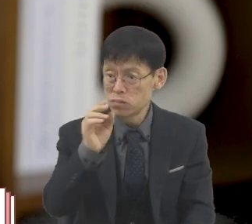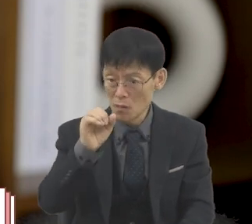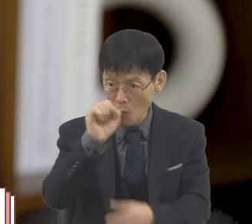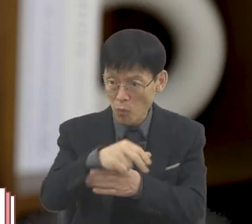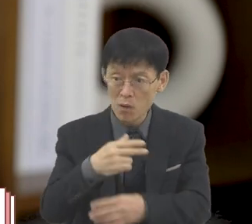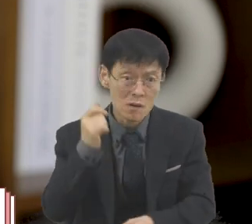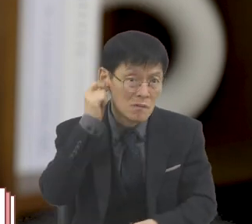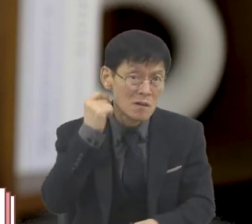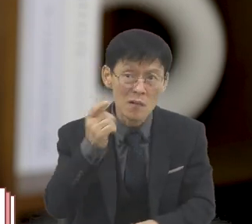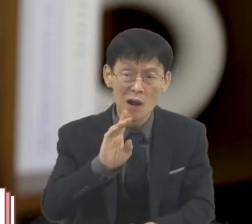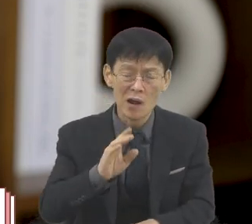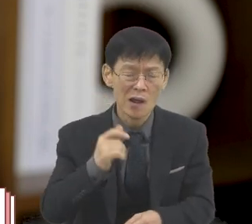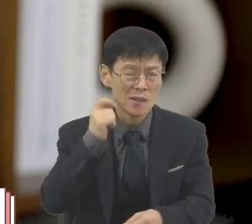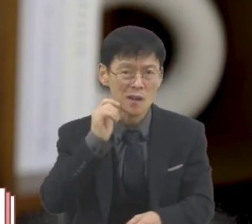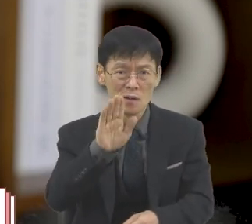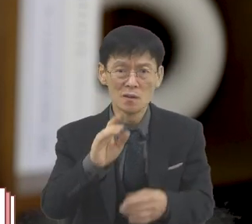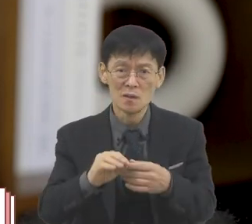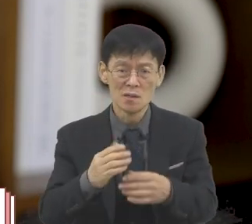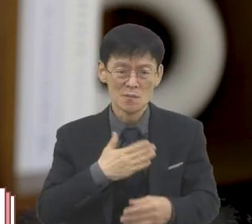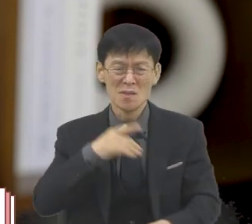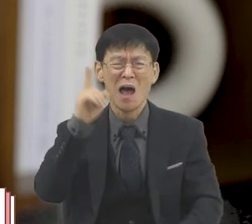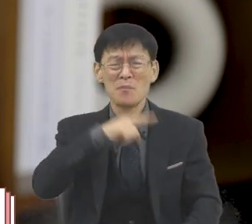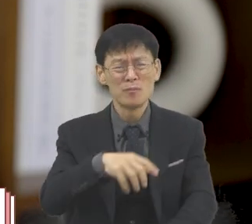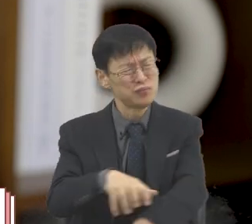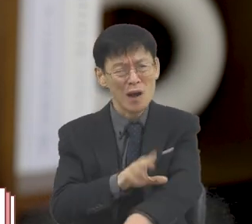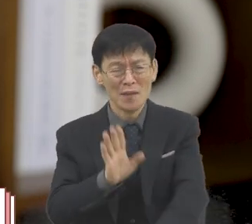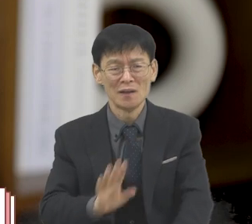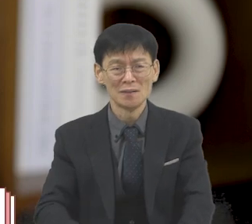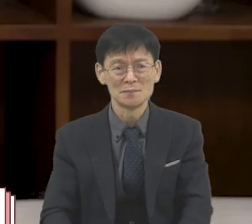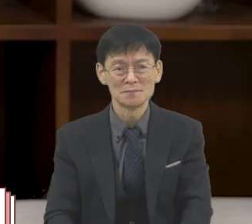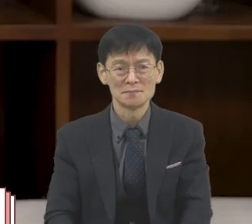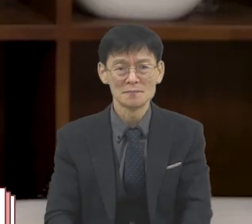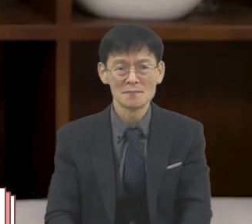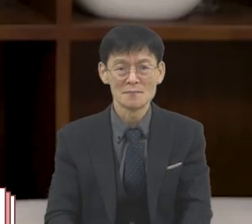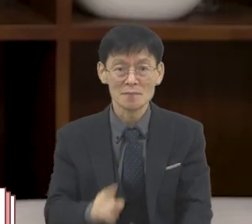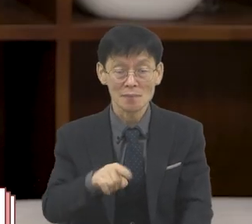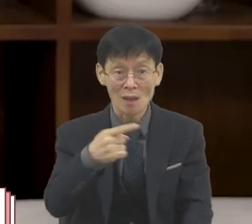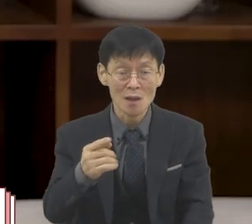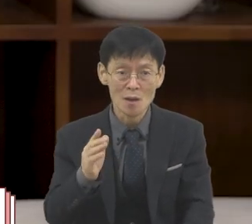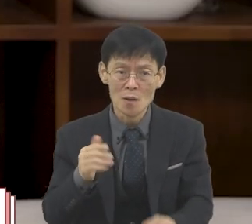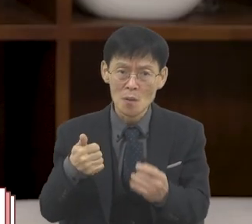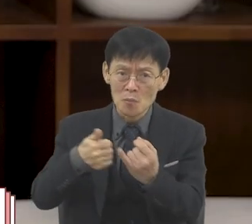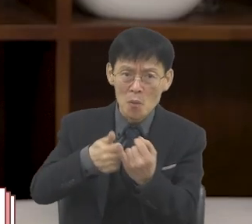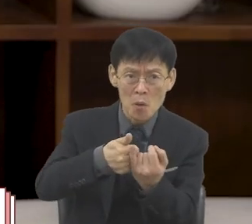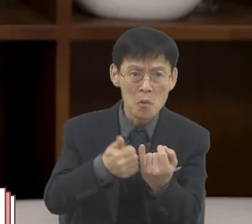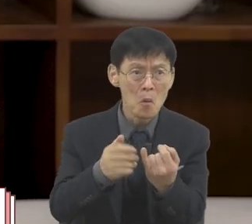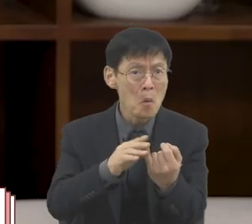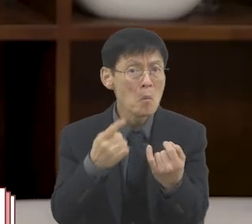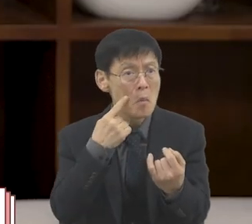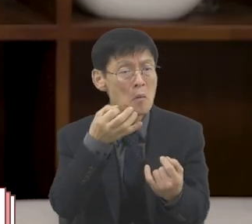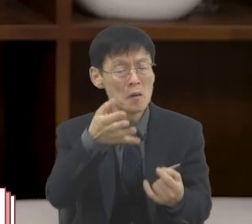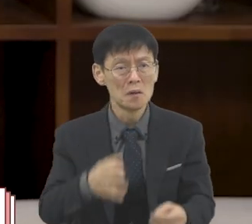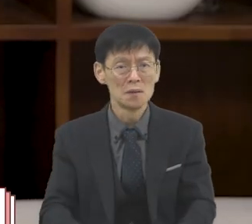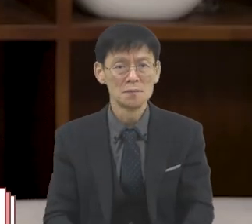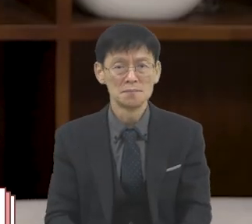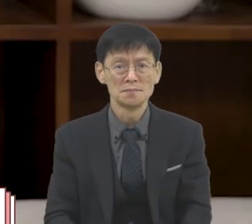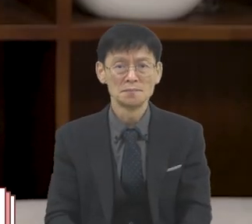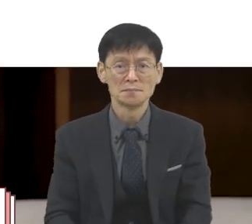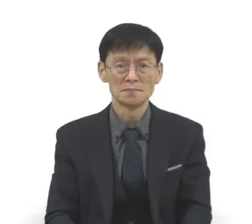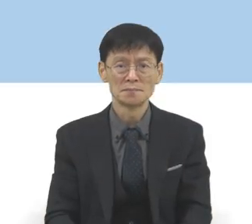만지면서 칭찬하는 건 상대방을 상당히 불편하게 합니다. 다음은 계속해서 몸을 접촉하는 상황입니다.